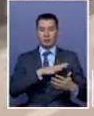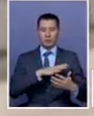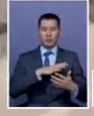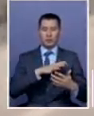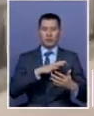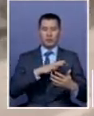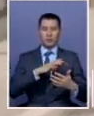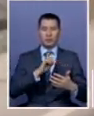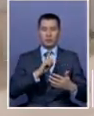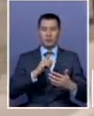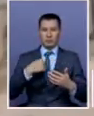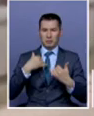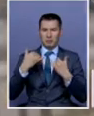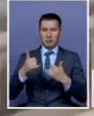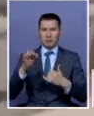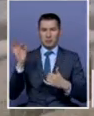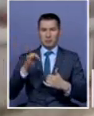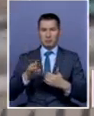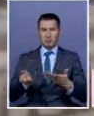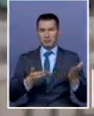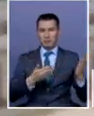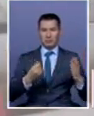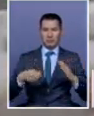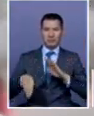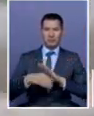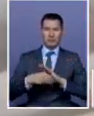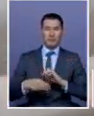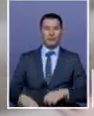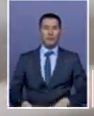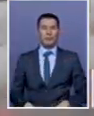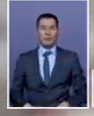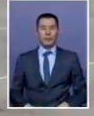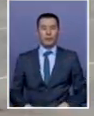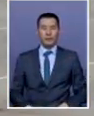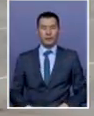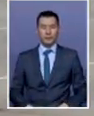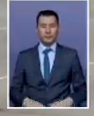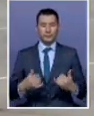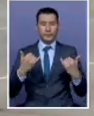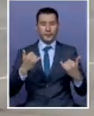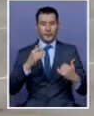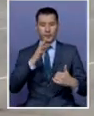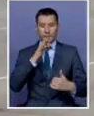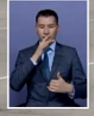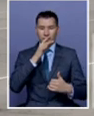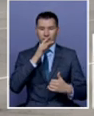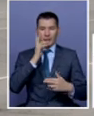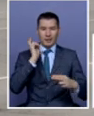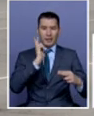основе предлагали свои услуги по ускоренному пересечению пропускного пункта. В настоящее время